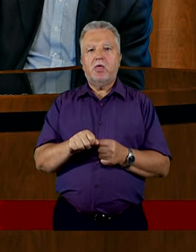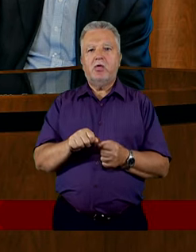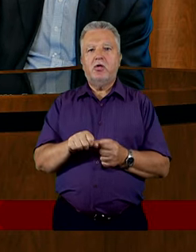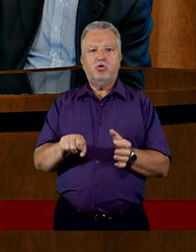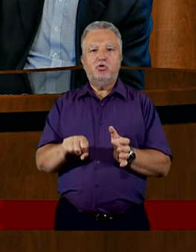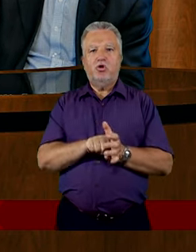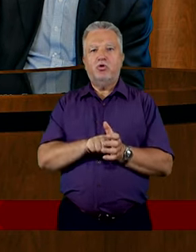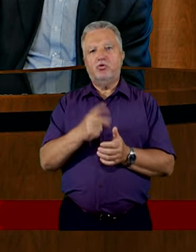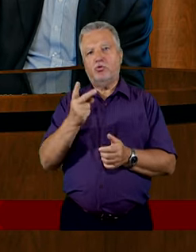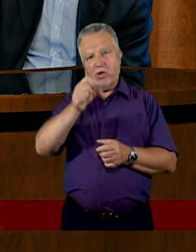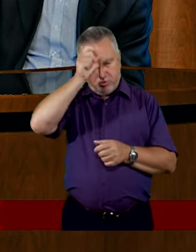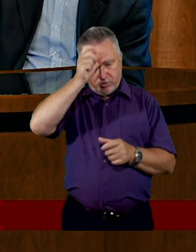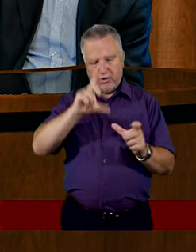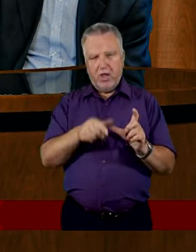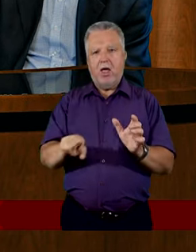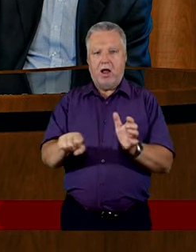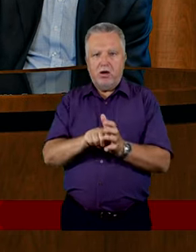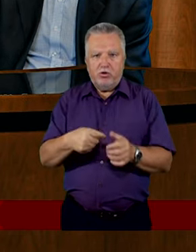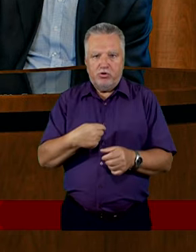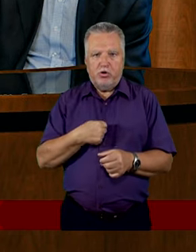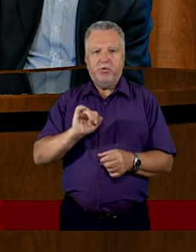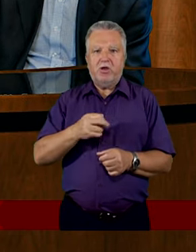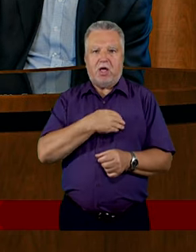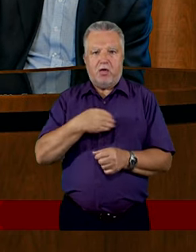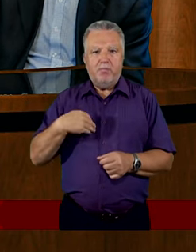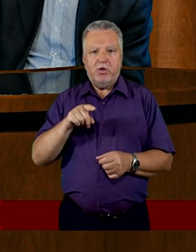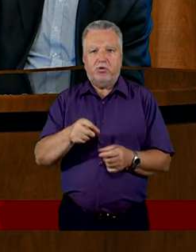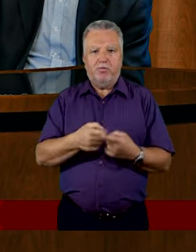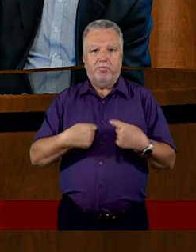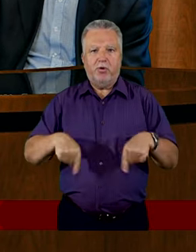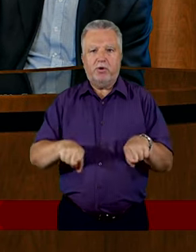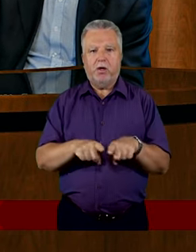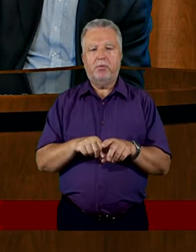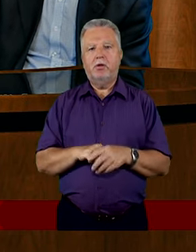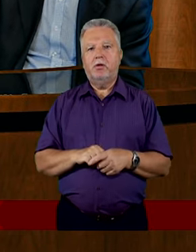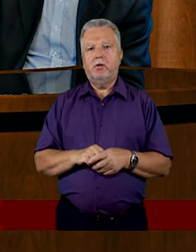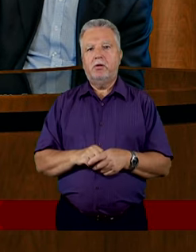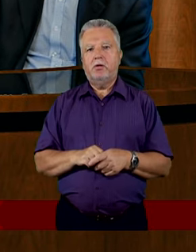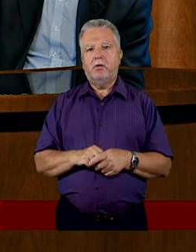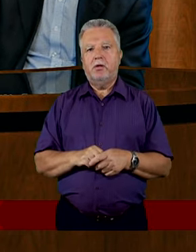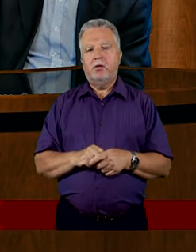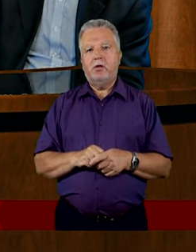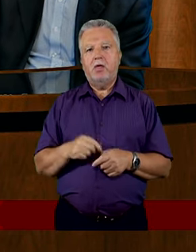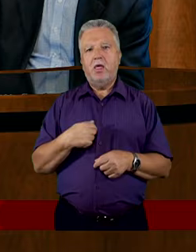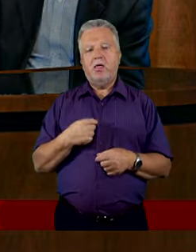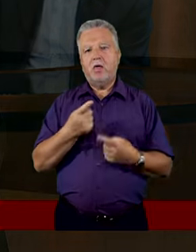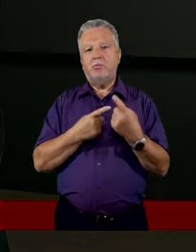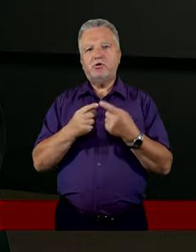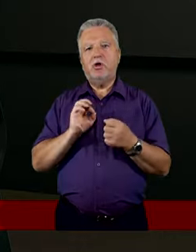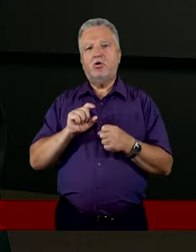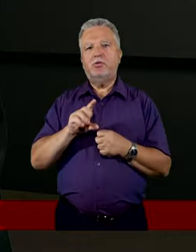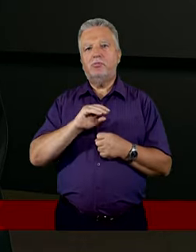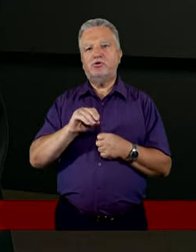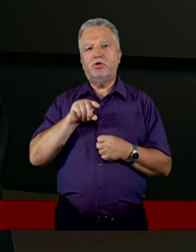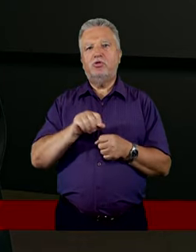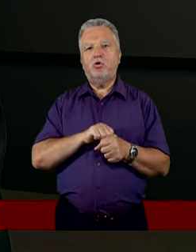skierowana do drugiego człowieka, ale do nas osobiście, jak my to wypełniamy. Mhm. Ja myślę o